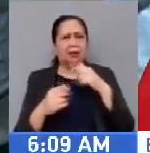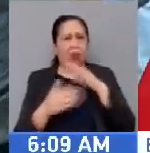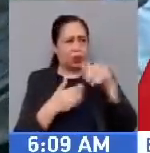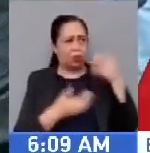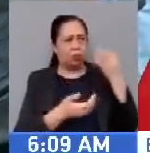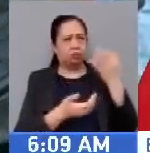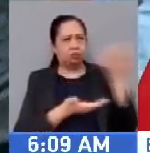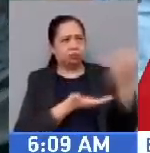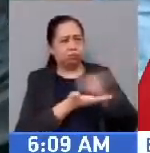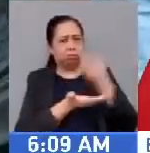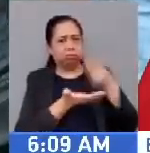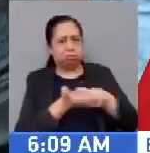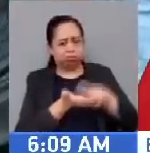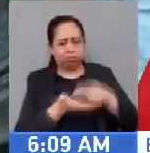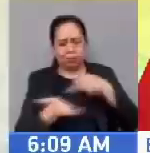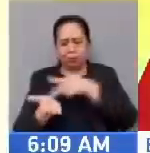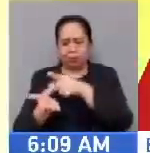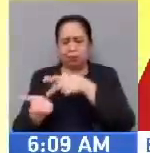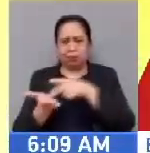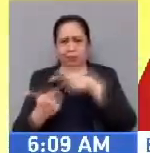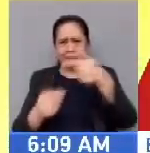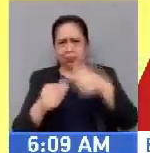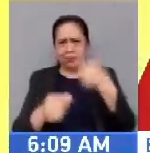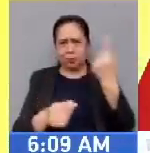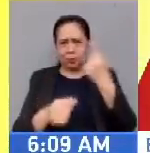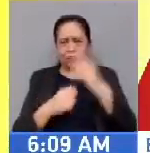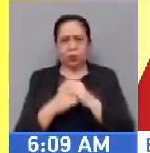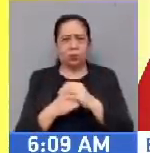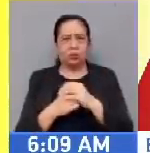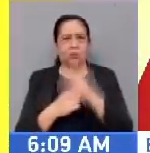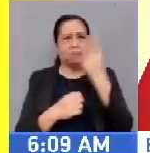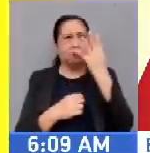sa krudo po eh. Mm-hmm. Nakakaapat na biyahe lang po kami.